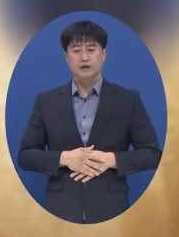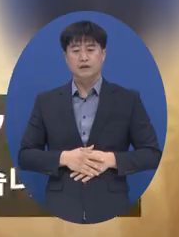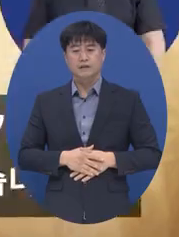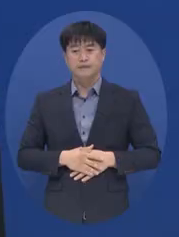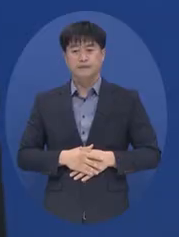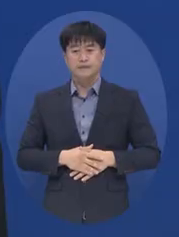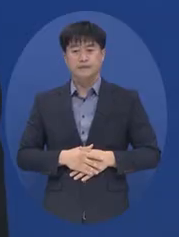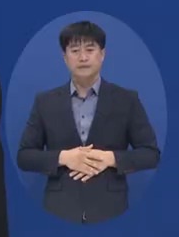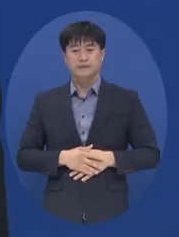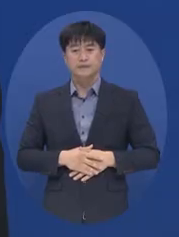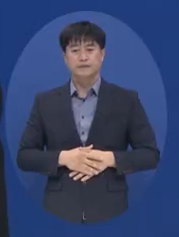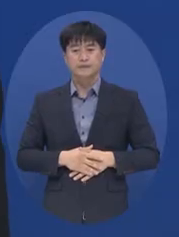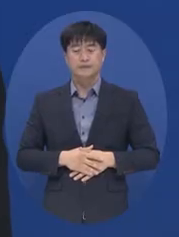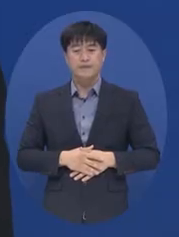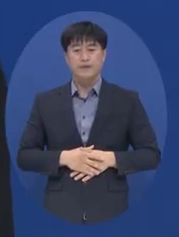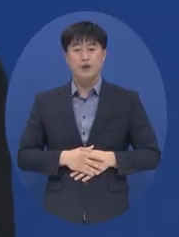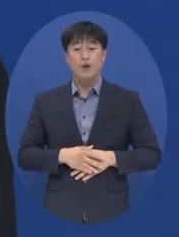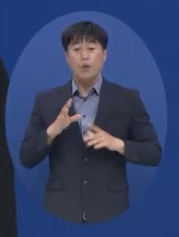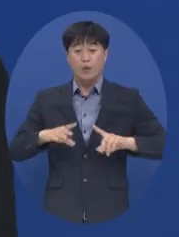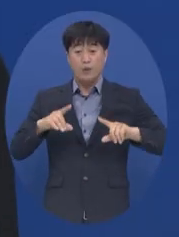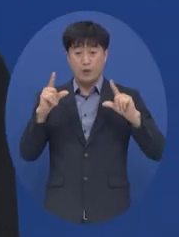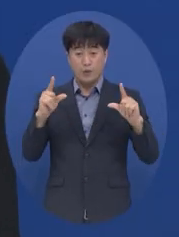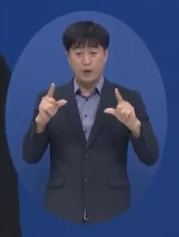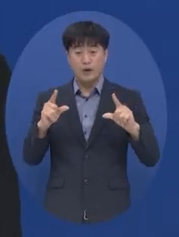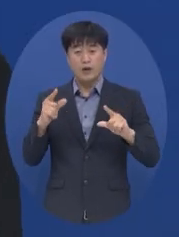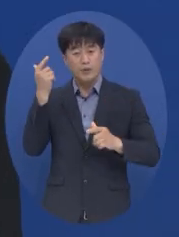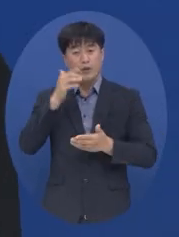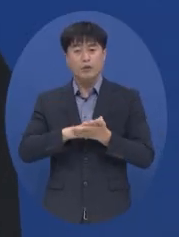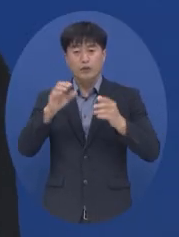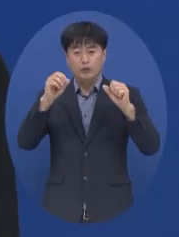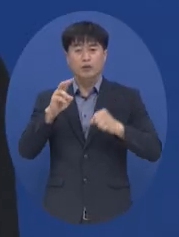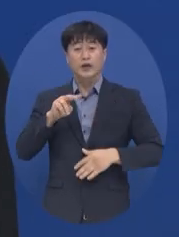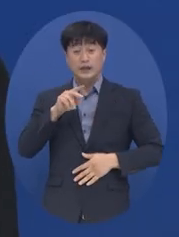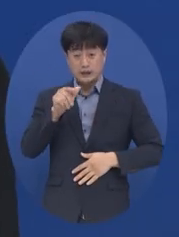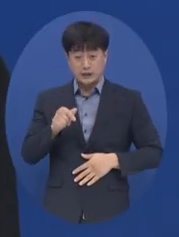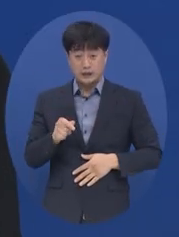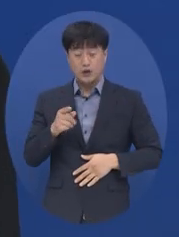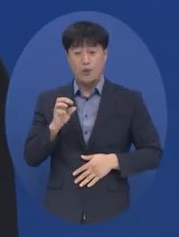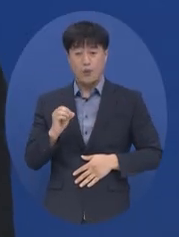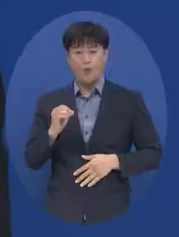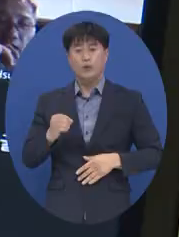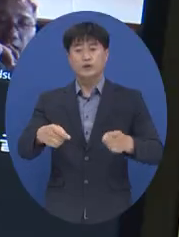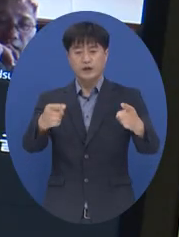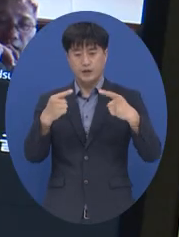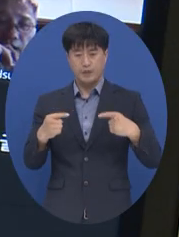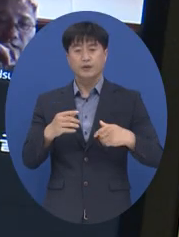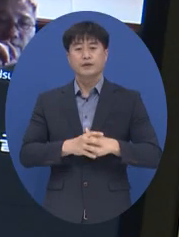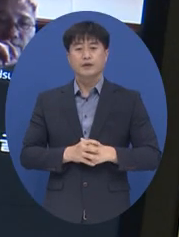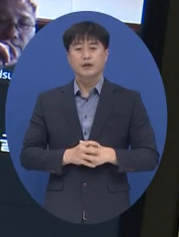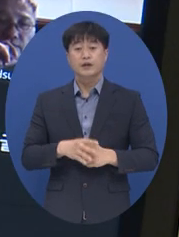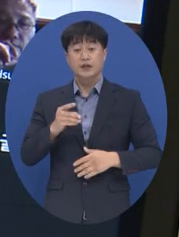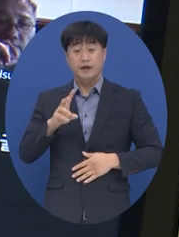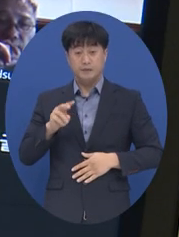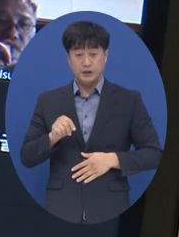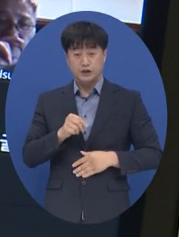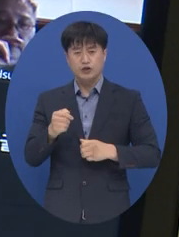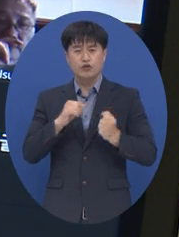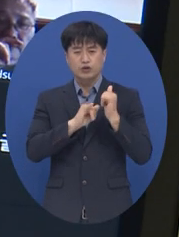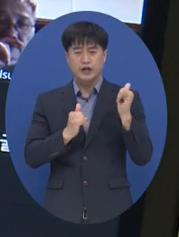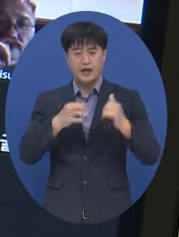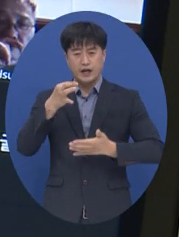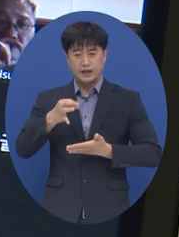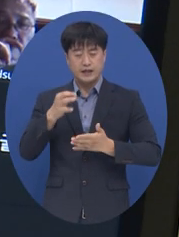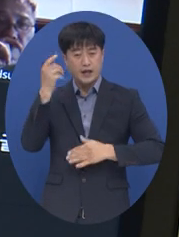sop 보 특히 올해는 평화운동 ngo 가 참여하는 세션이 마련됩니다 dm 제의 역사적 가치와